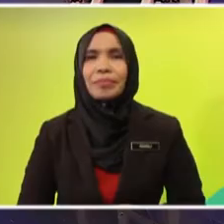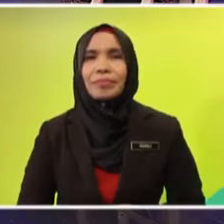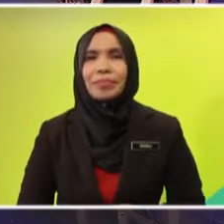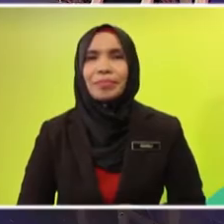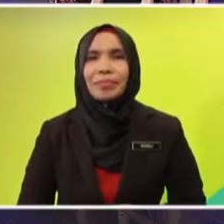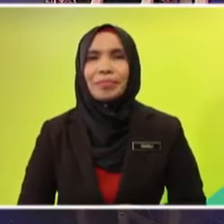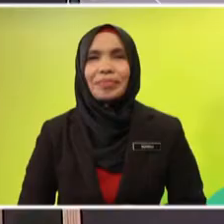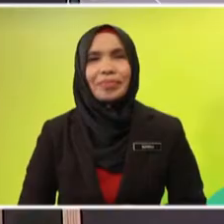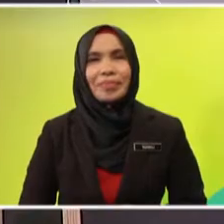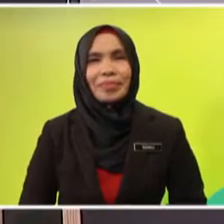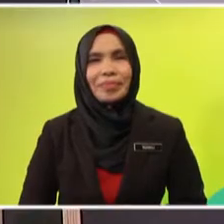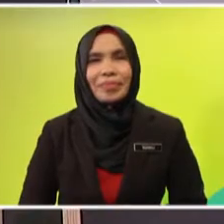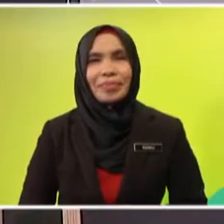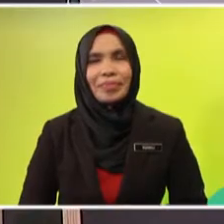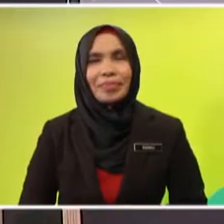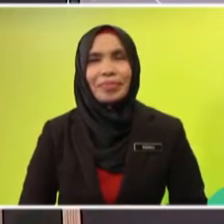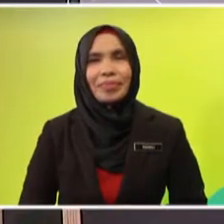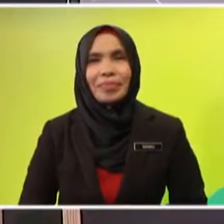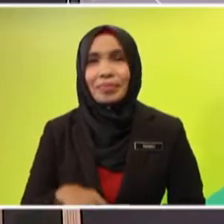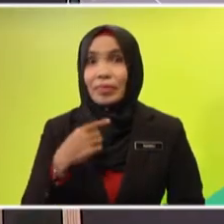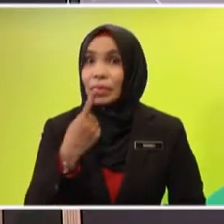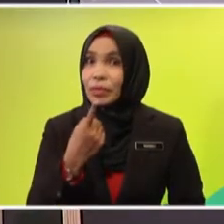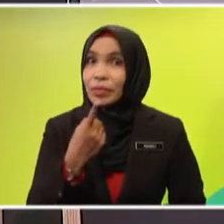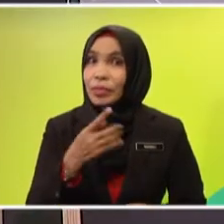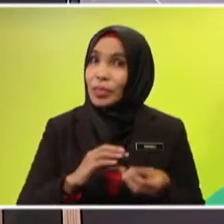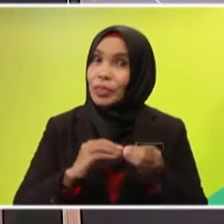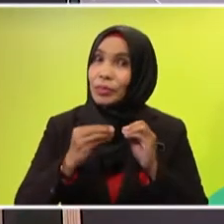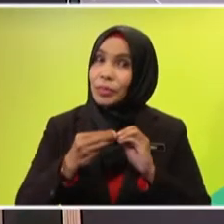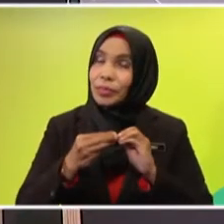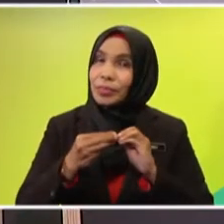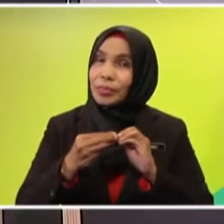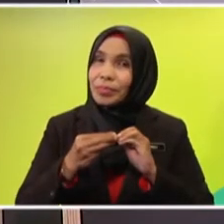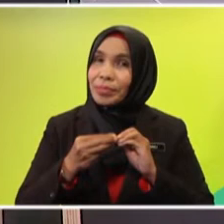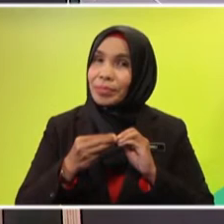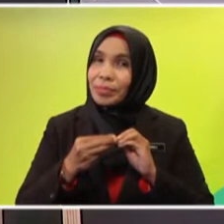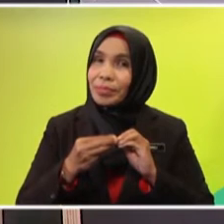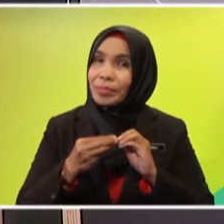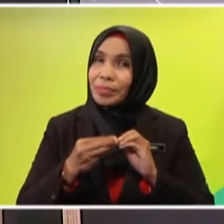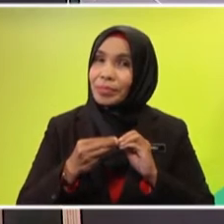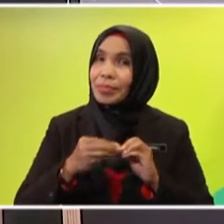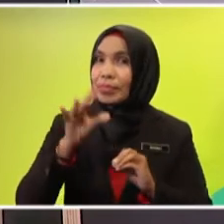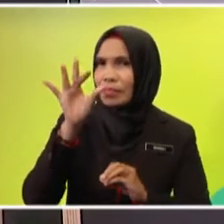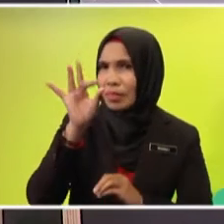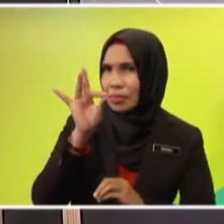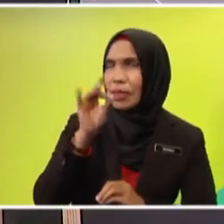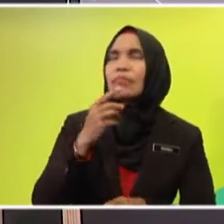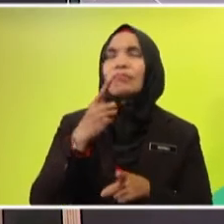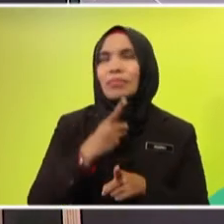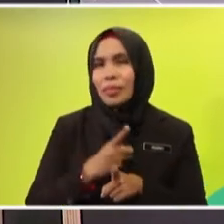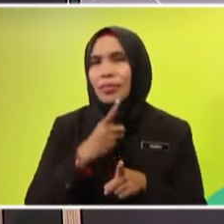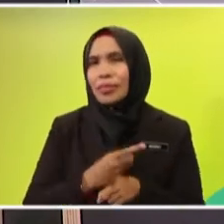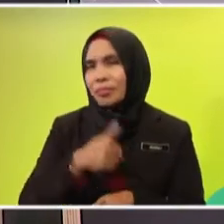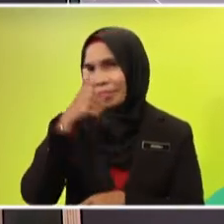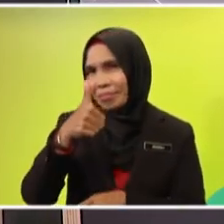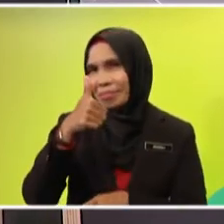seterusnya kita akan coba sebutno mbo numbur lafaz betul bagus